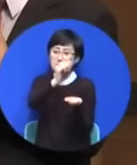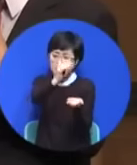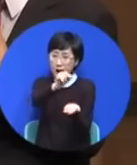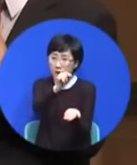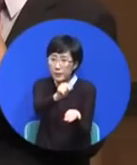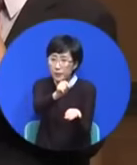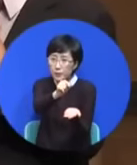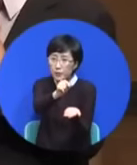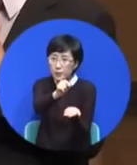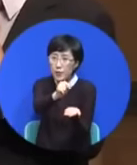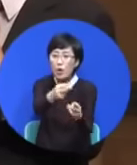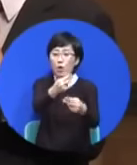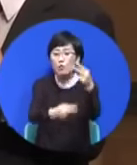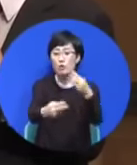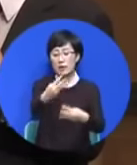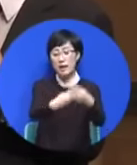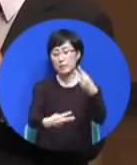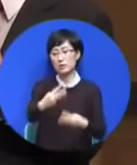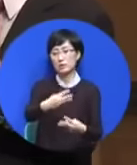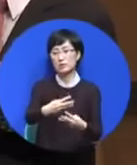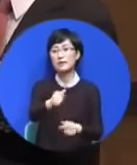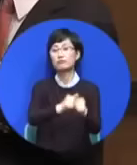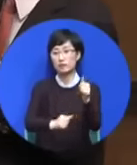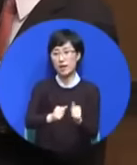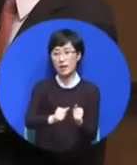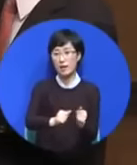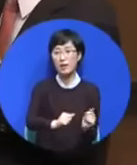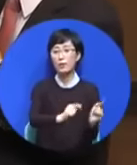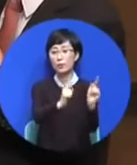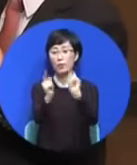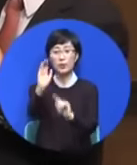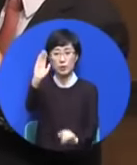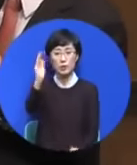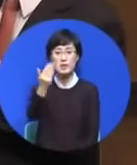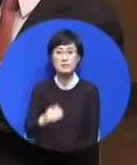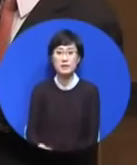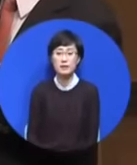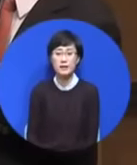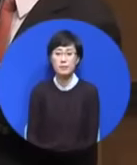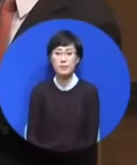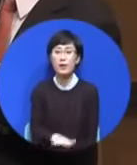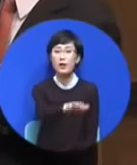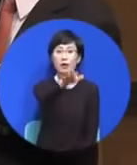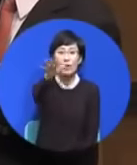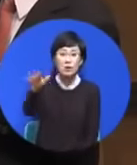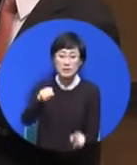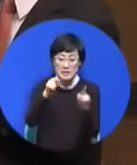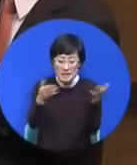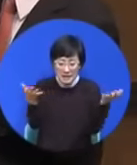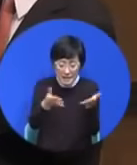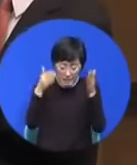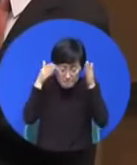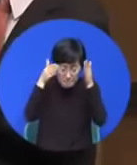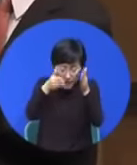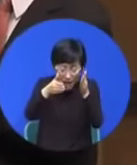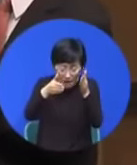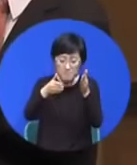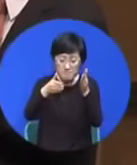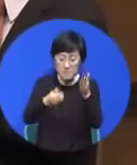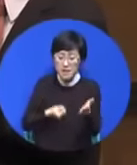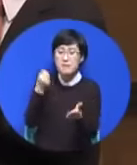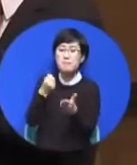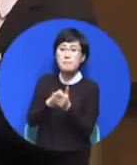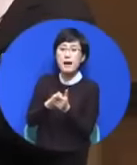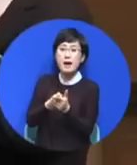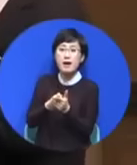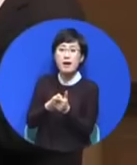파 급합니다이 일에 정말로 여러분이 언약 잡는다면 하나님은 초대교회